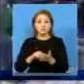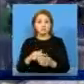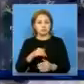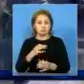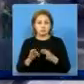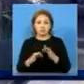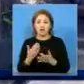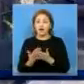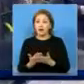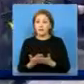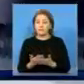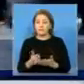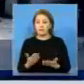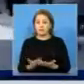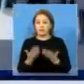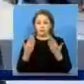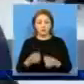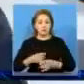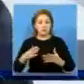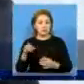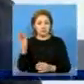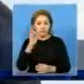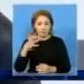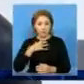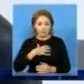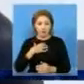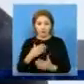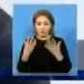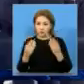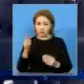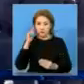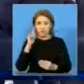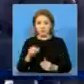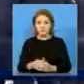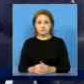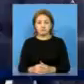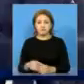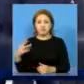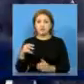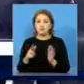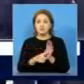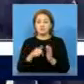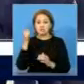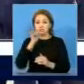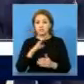жесірі. Ардагерлер қауымы бүгінгі сәтті тарихи маңызы бар оқиға десті. 2007 жылдан бері